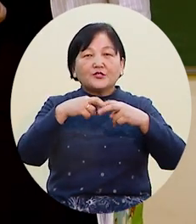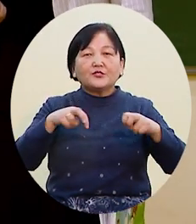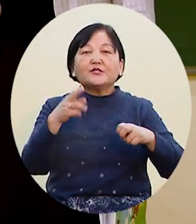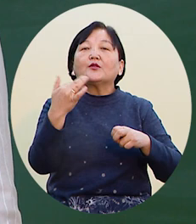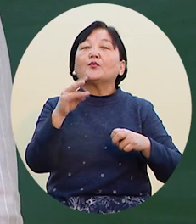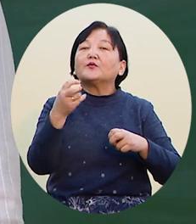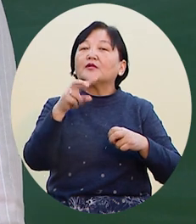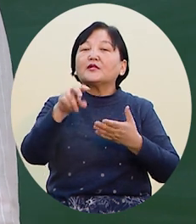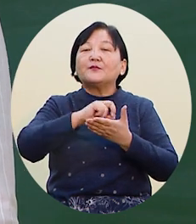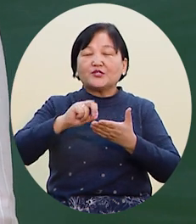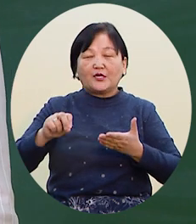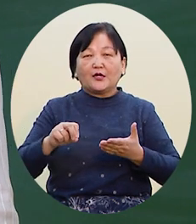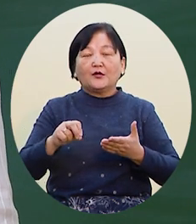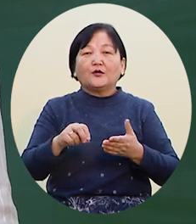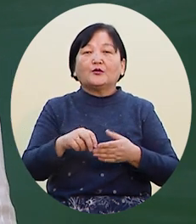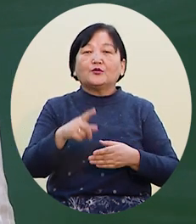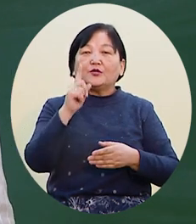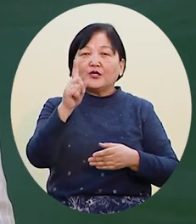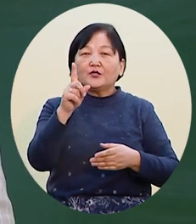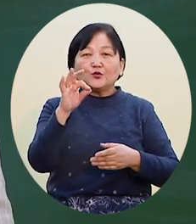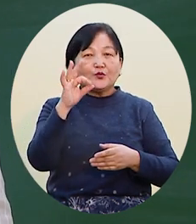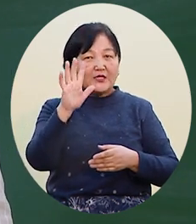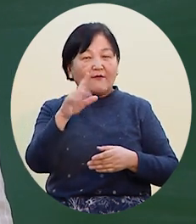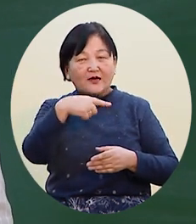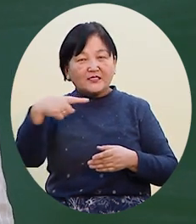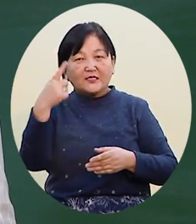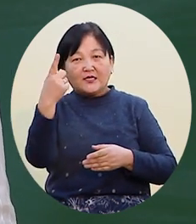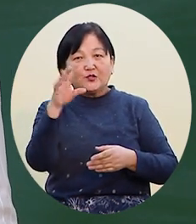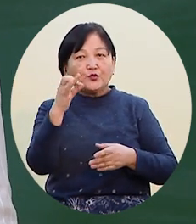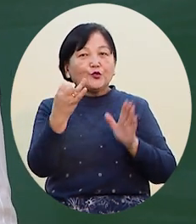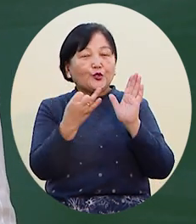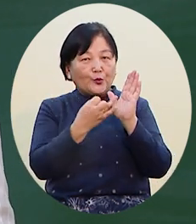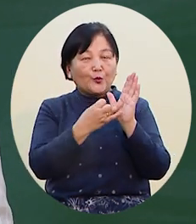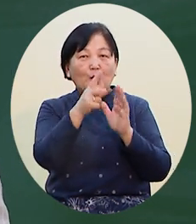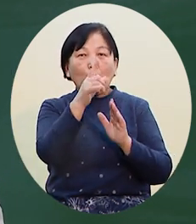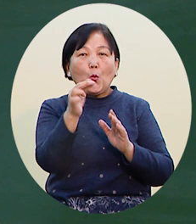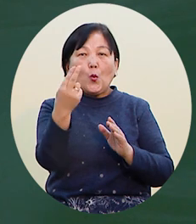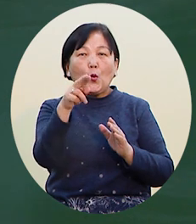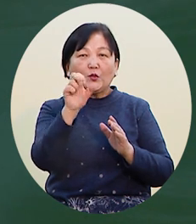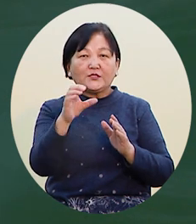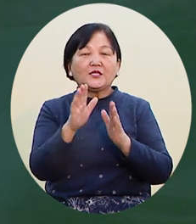одоо даалгаврыг хийх талбар байгаа учраас хүүхдүүдээ даалгавраа амжилттай